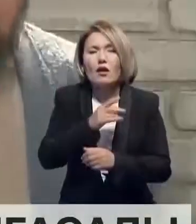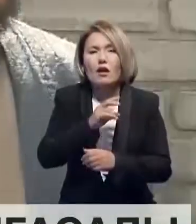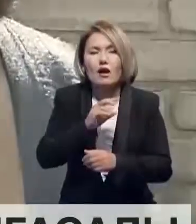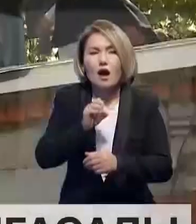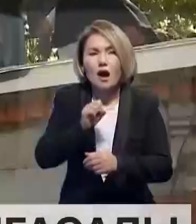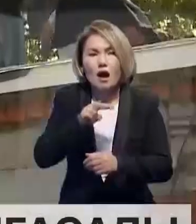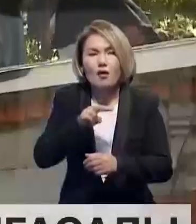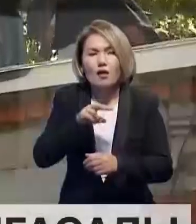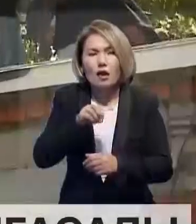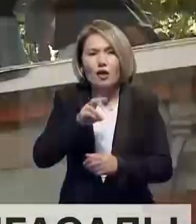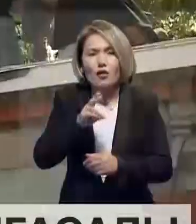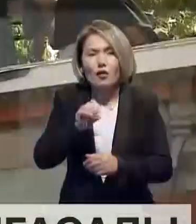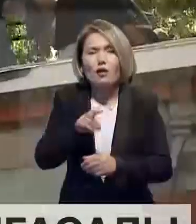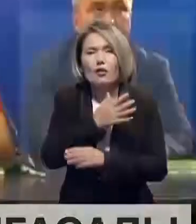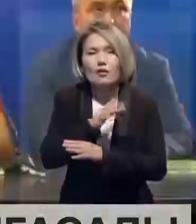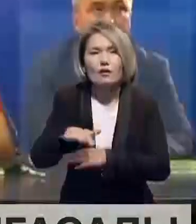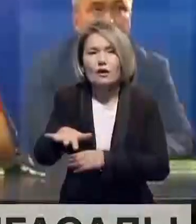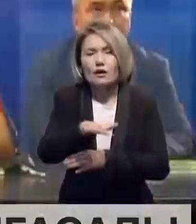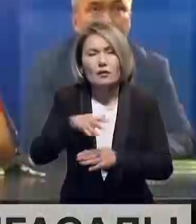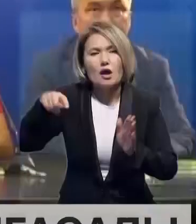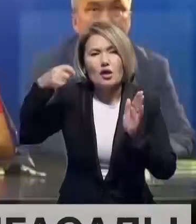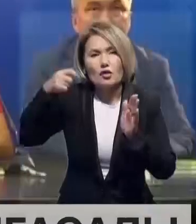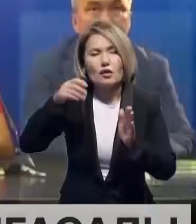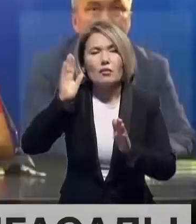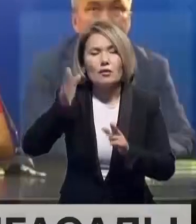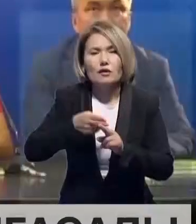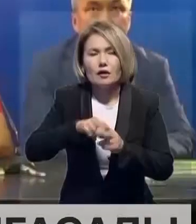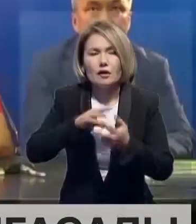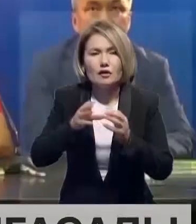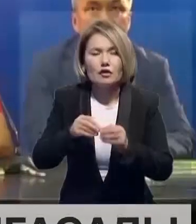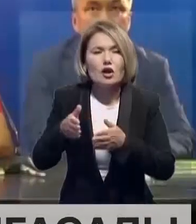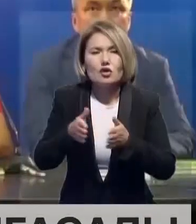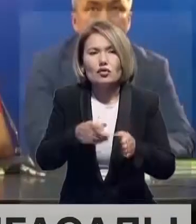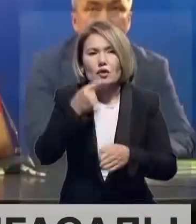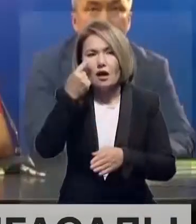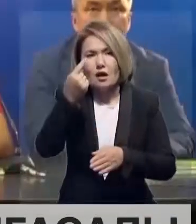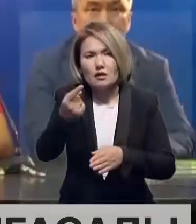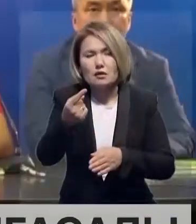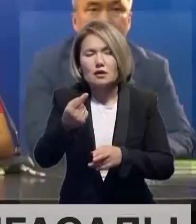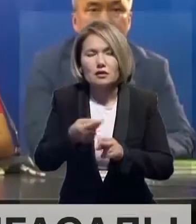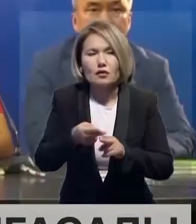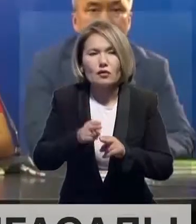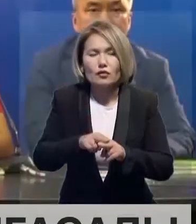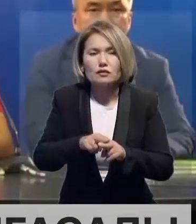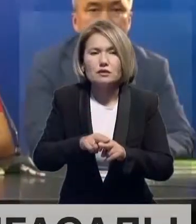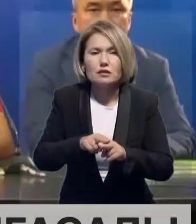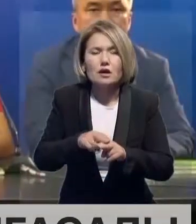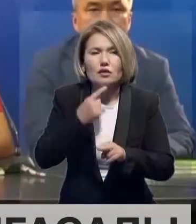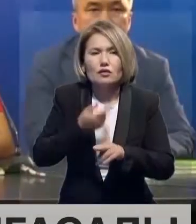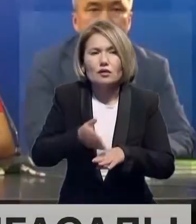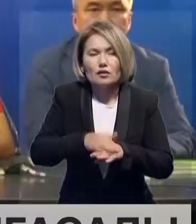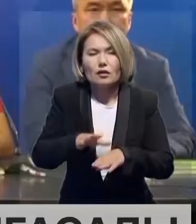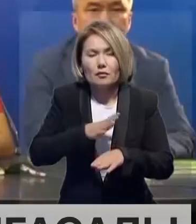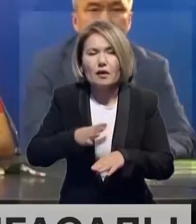мен арқалықта түсірілім жұмыстары жүреді. Жол қашық, логистика вообще алыста деп, бірақ